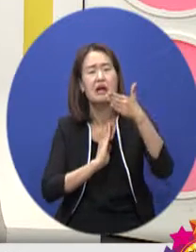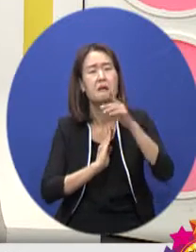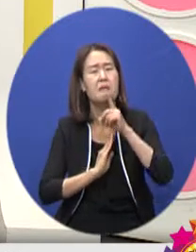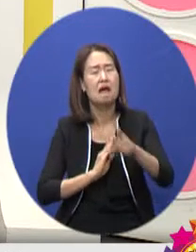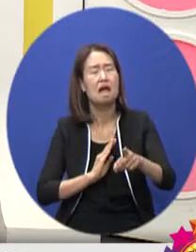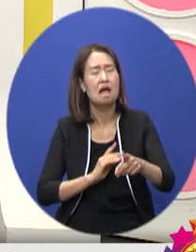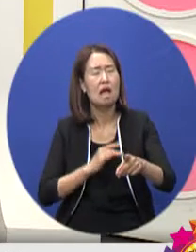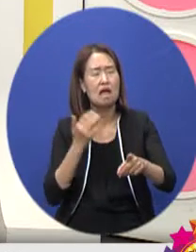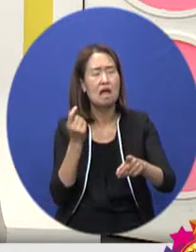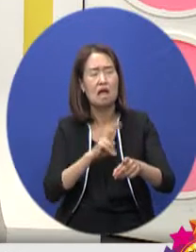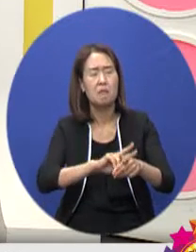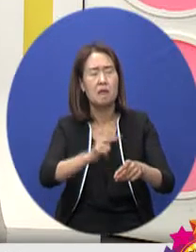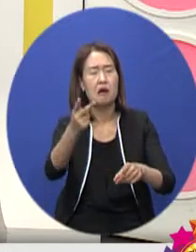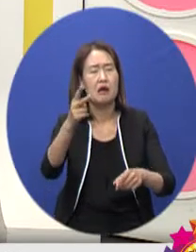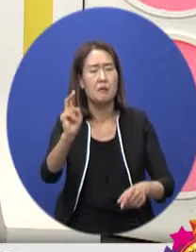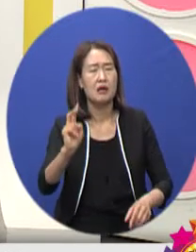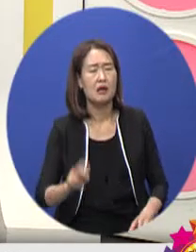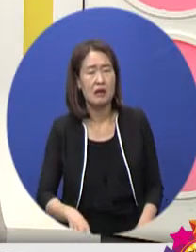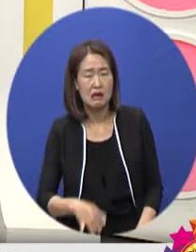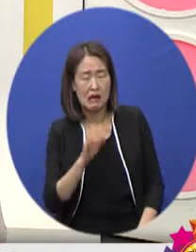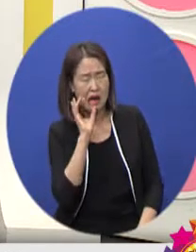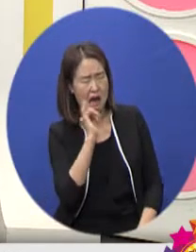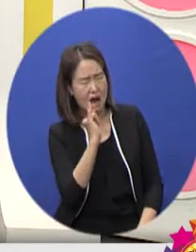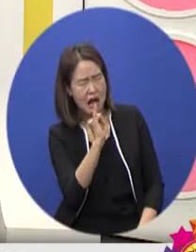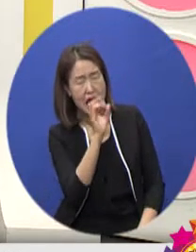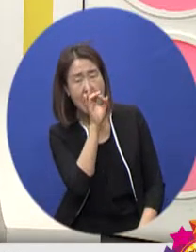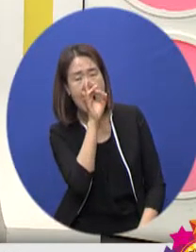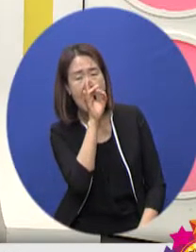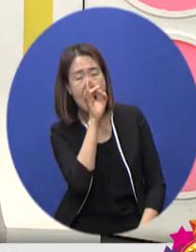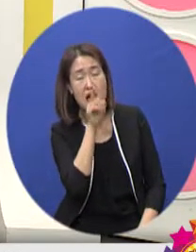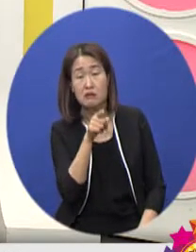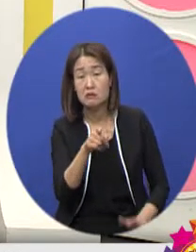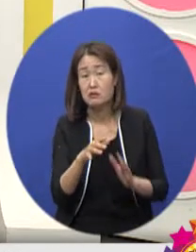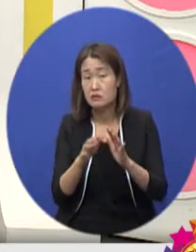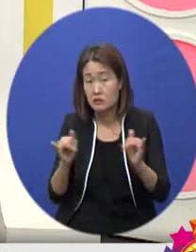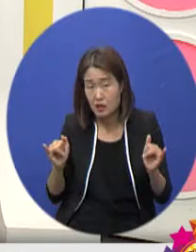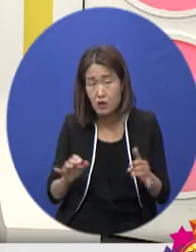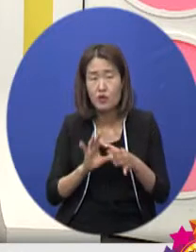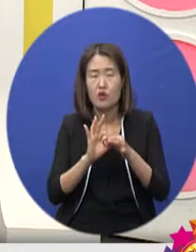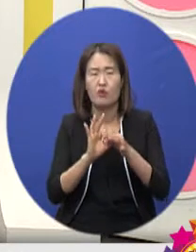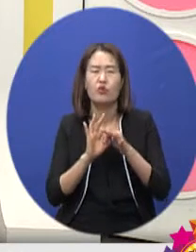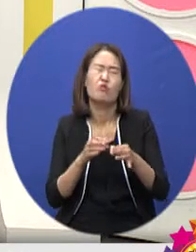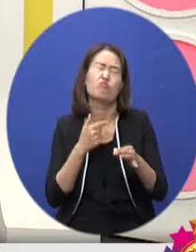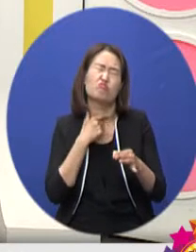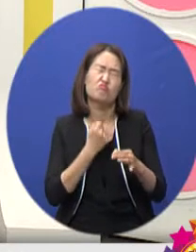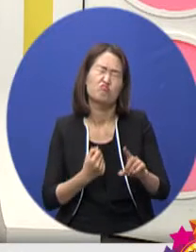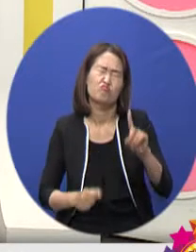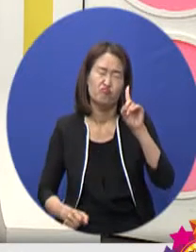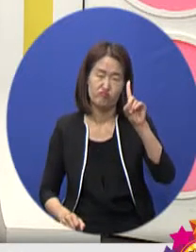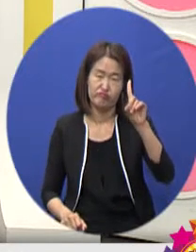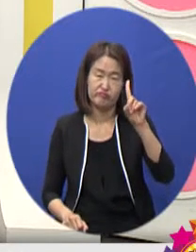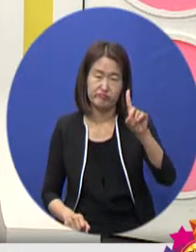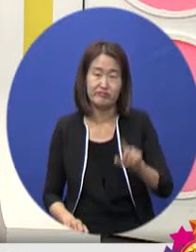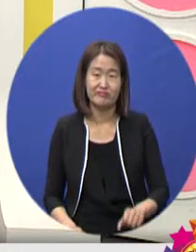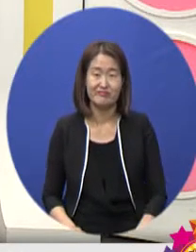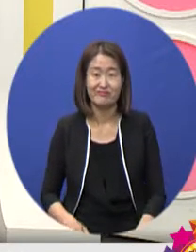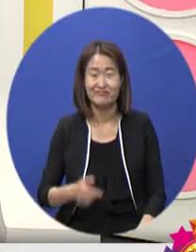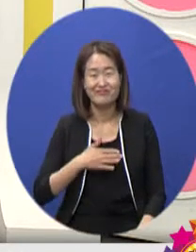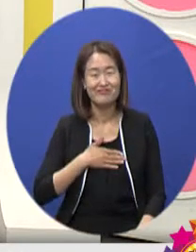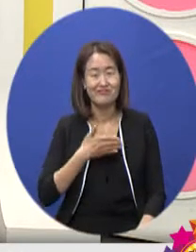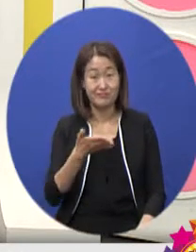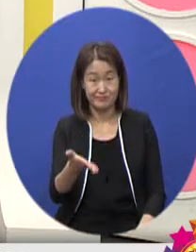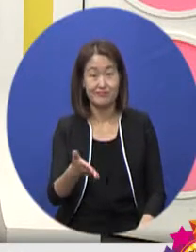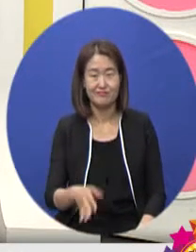그런데 네. 그 연락이 안 돼서 네. 그 양반하고 연락을 한번 해서 말씀드립니다.